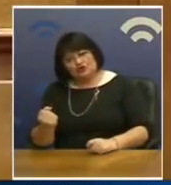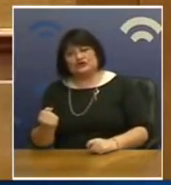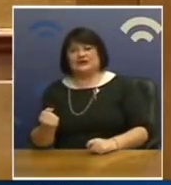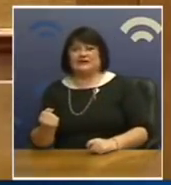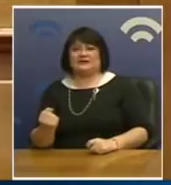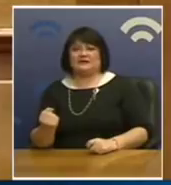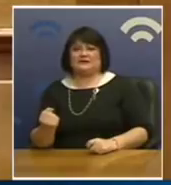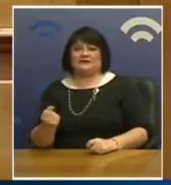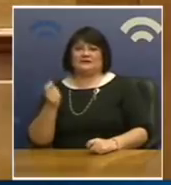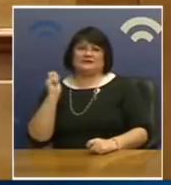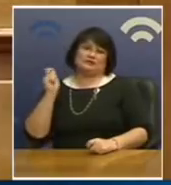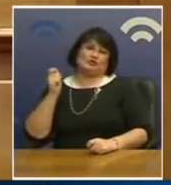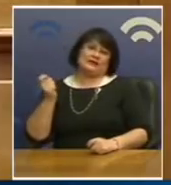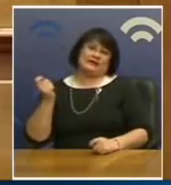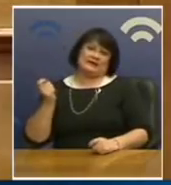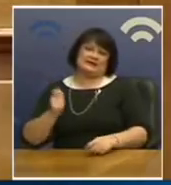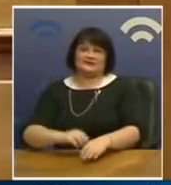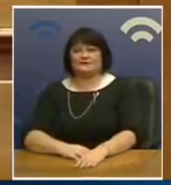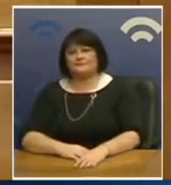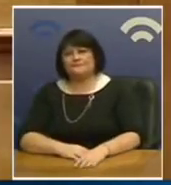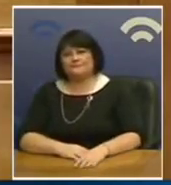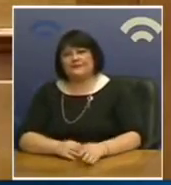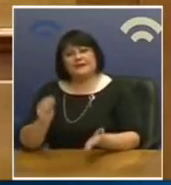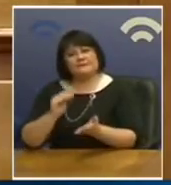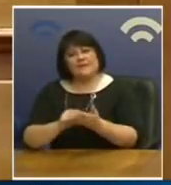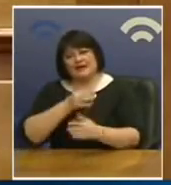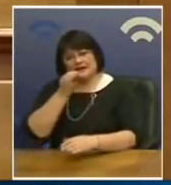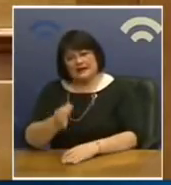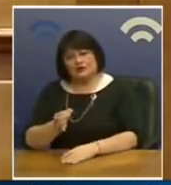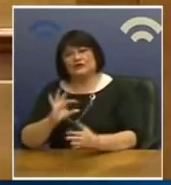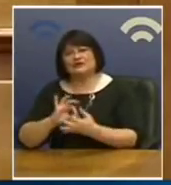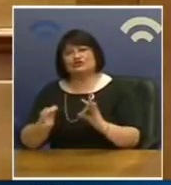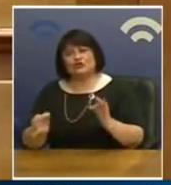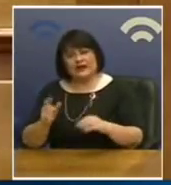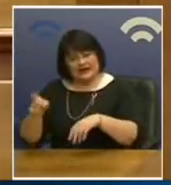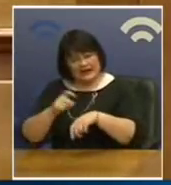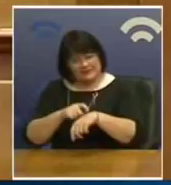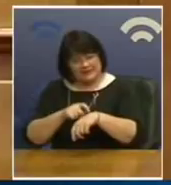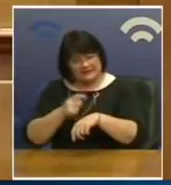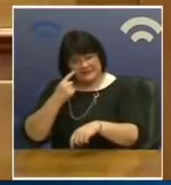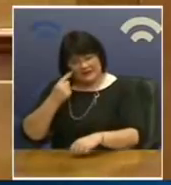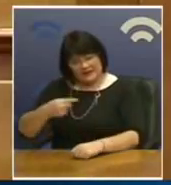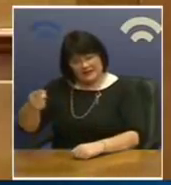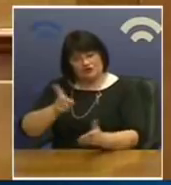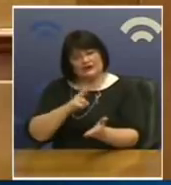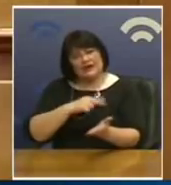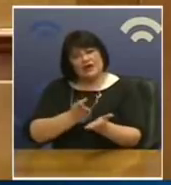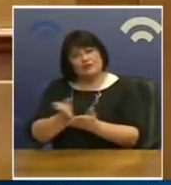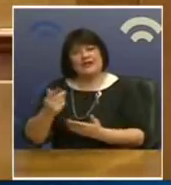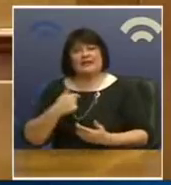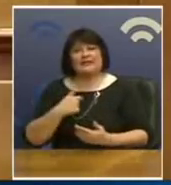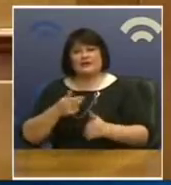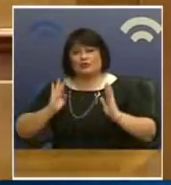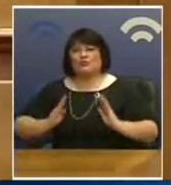την αξιοπιστία της πολιτικής. Επαναλαμβάνω, η ιστορία αργά ή γρήγορα θα μας δικαιώσει, γιατί πηγαίνει προς τα